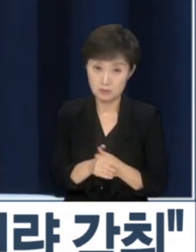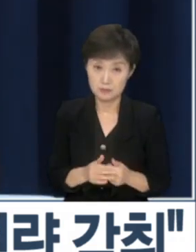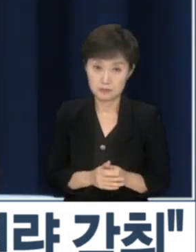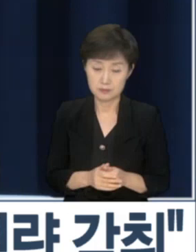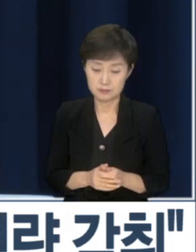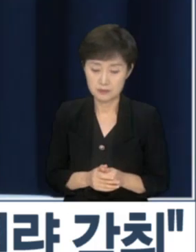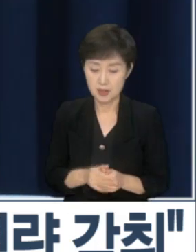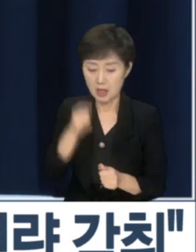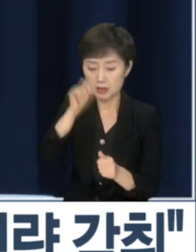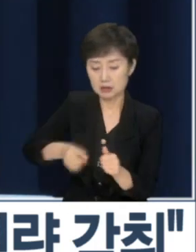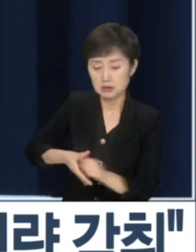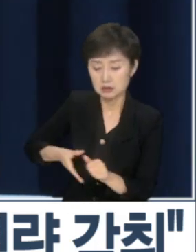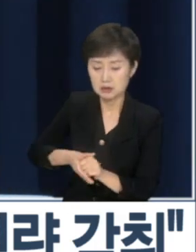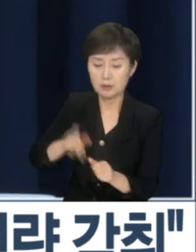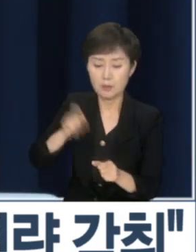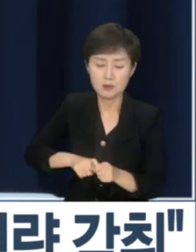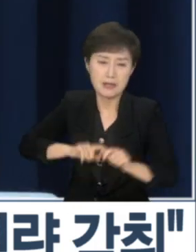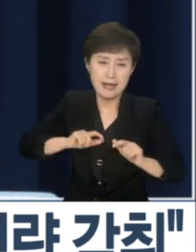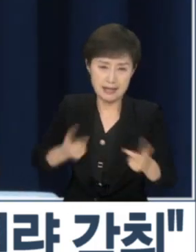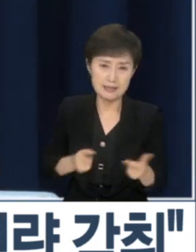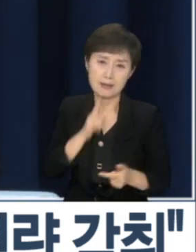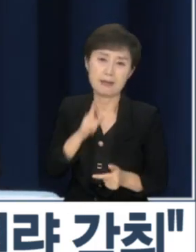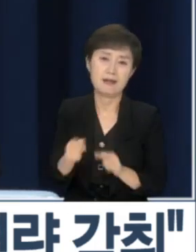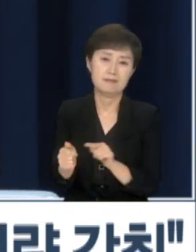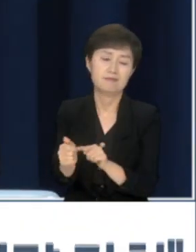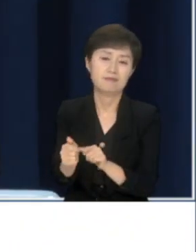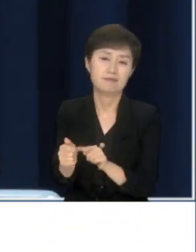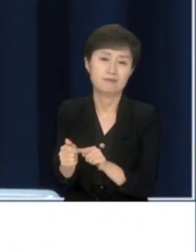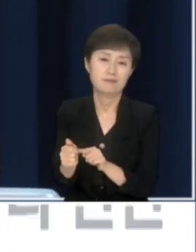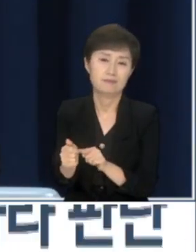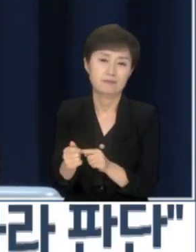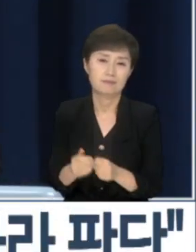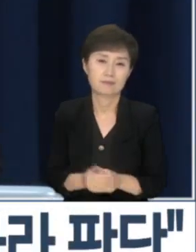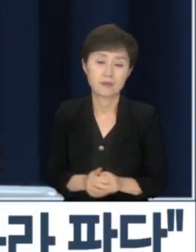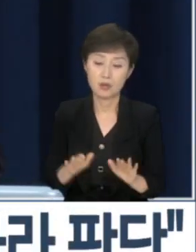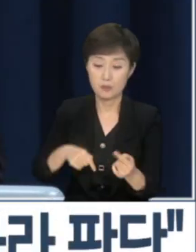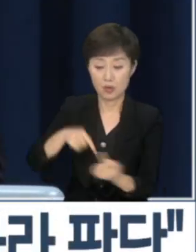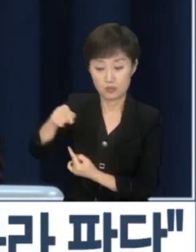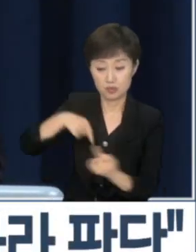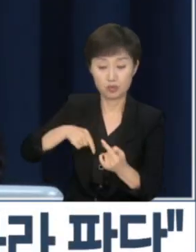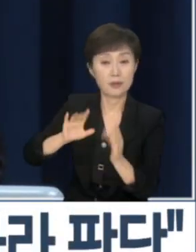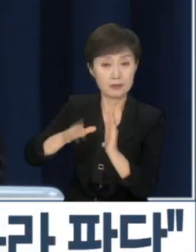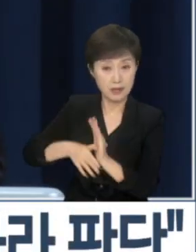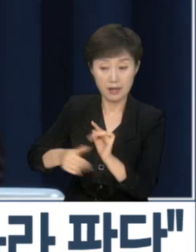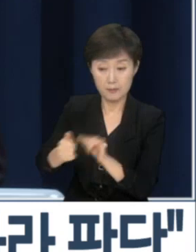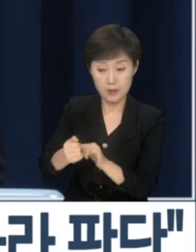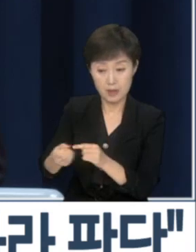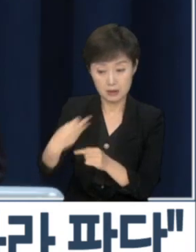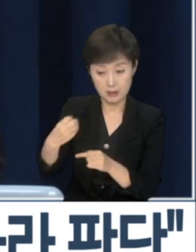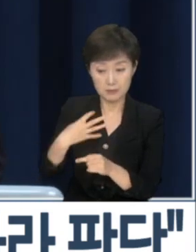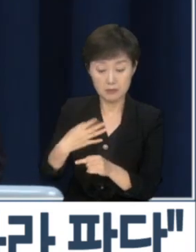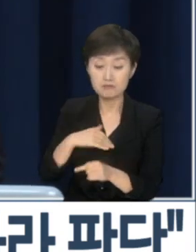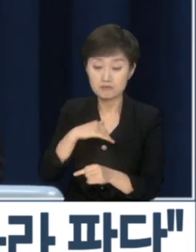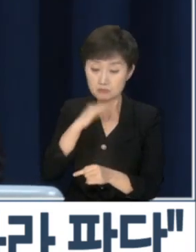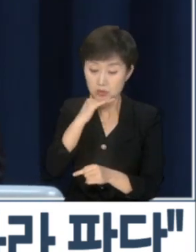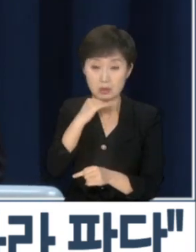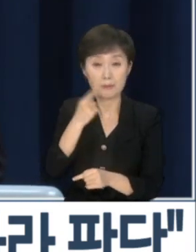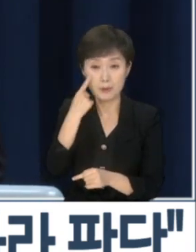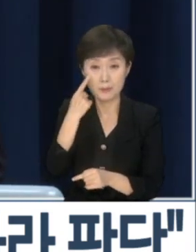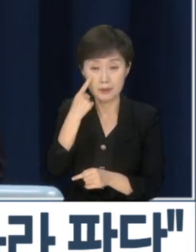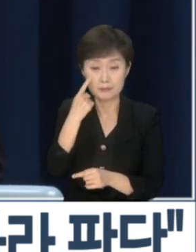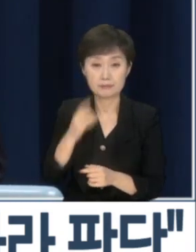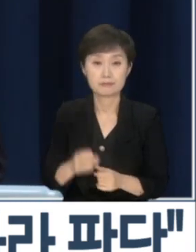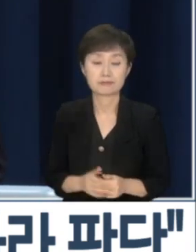걸레 리스트라든가 화이트리스트는 없었다 이렇게 말씀을 하셨던데 이번 청문회 기간 동안에 그분에 대한 명확한 답변이 있을 것으로